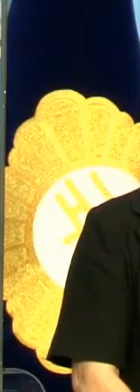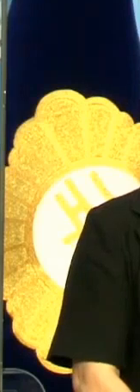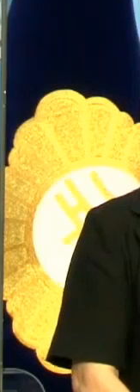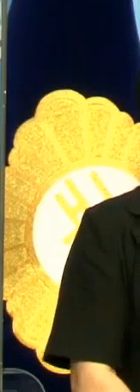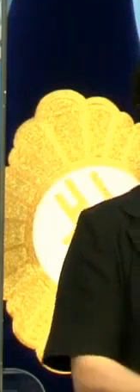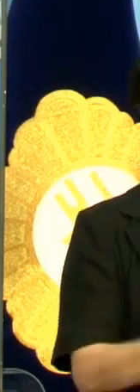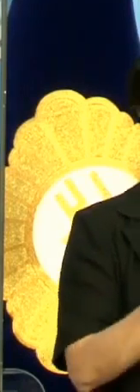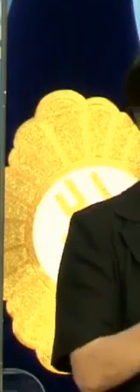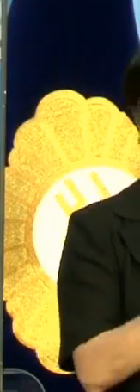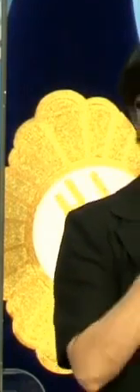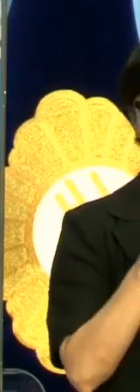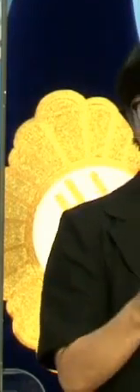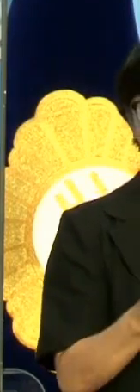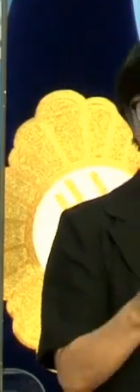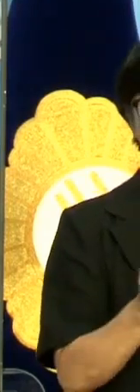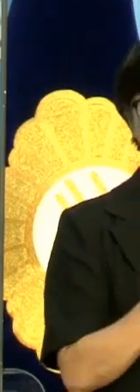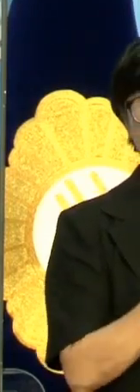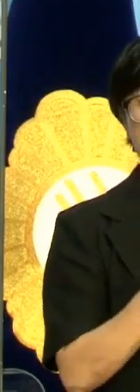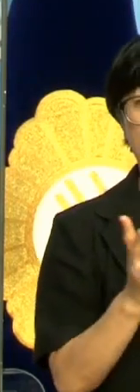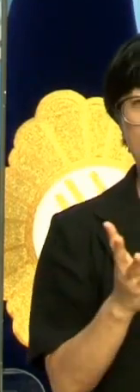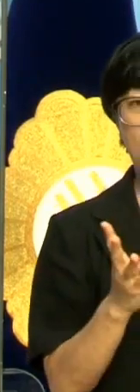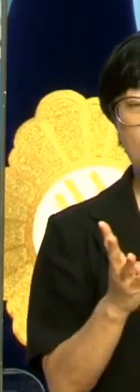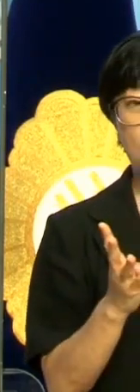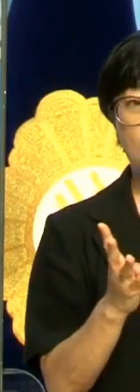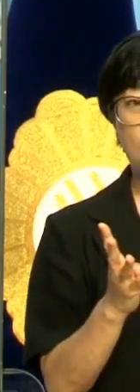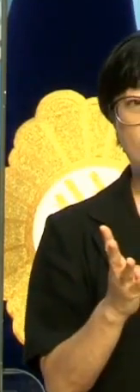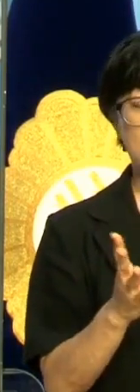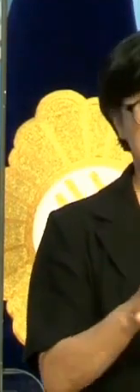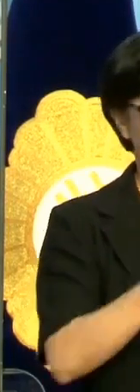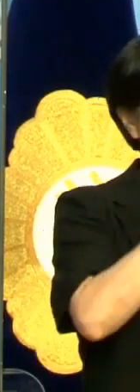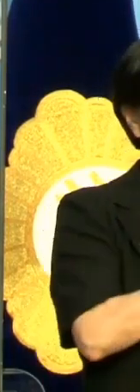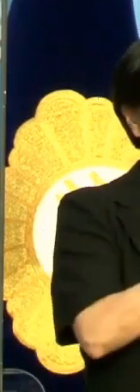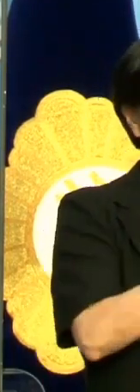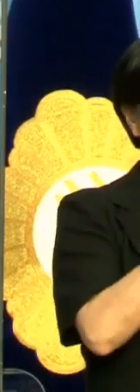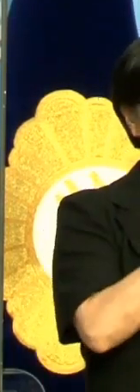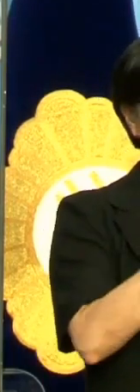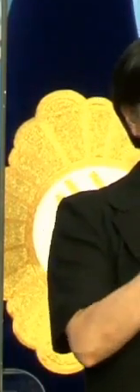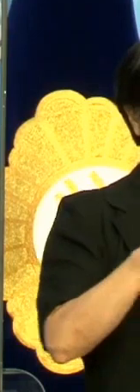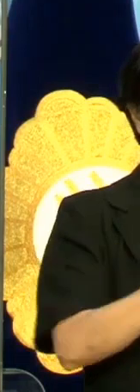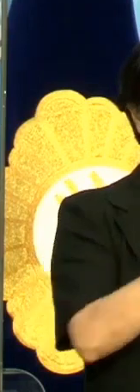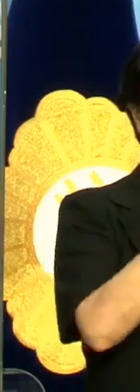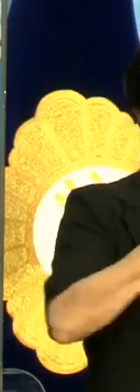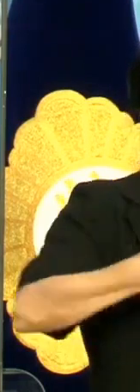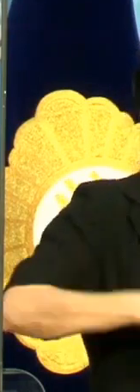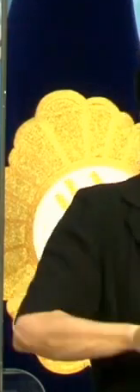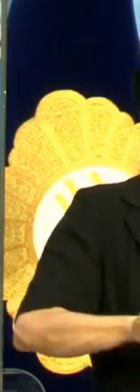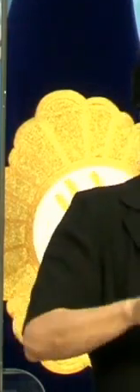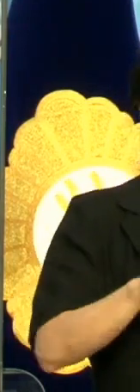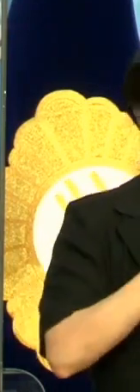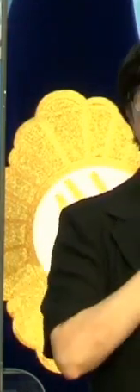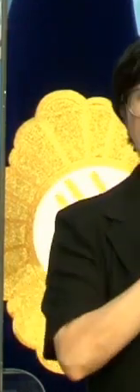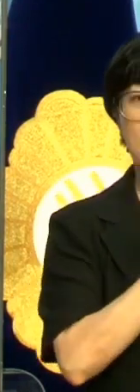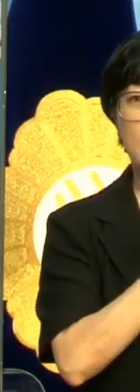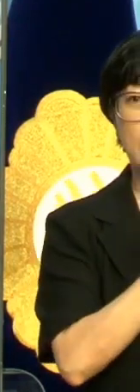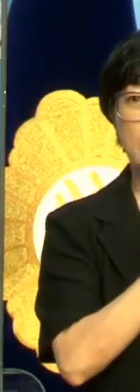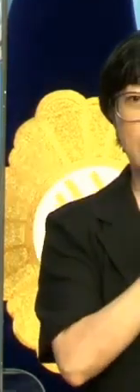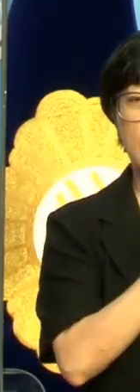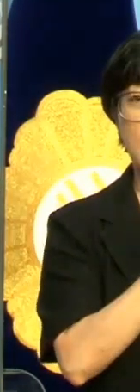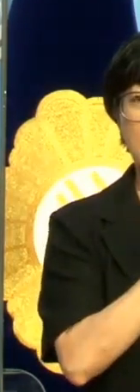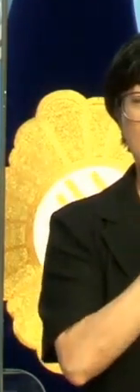오늘이 이제 그동안 이제 여러가지 우리 중에 장관 아들 병역문제 관련해 가지고 특혜 시비